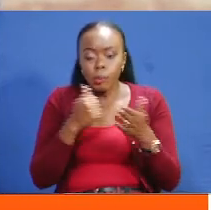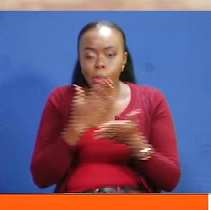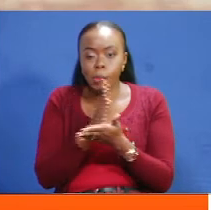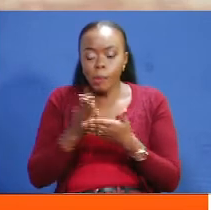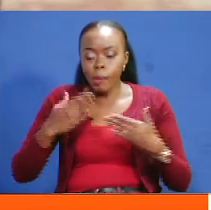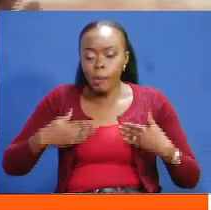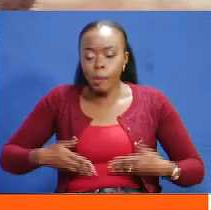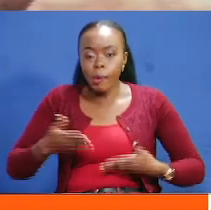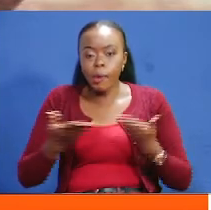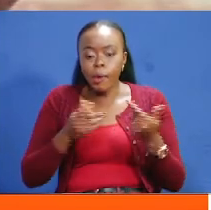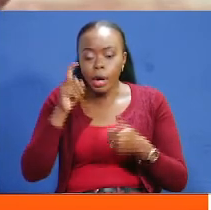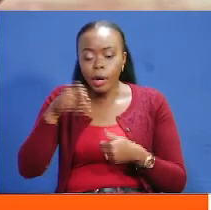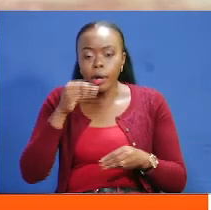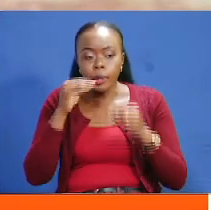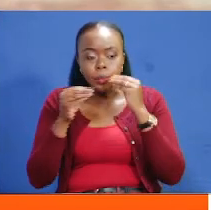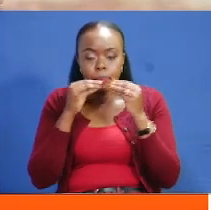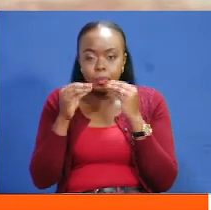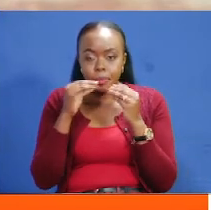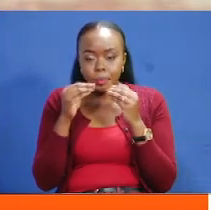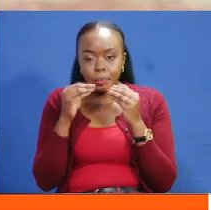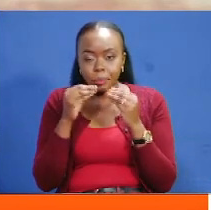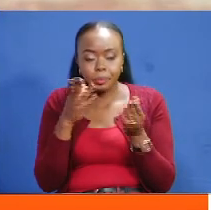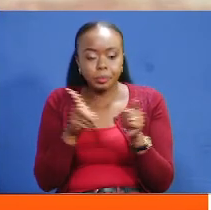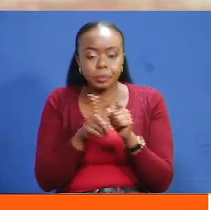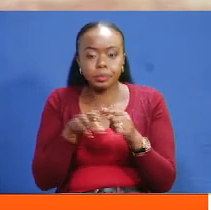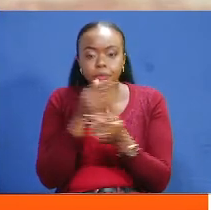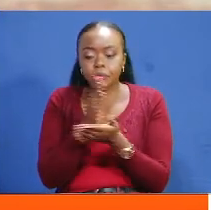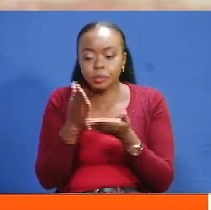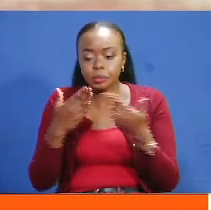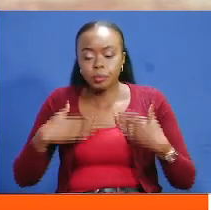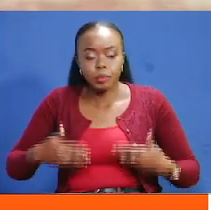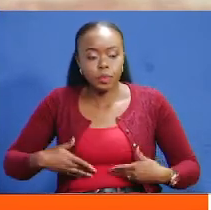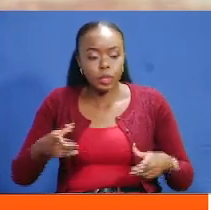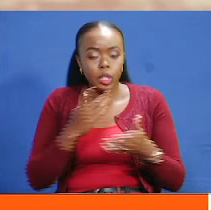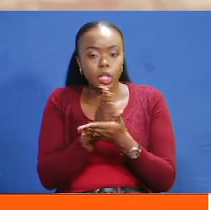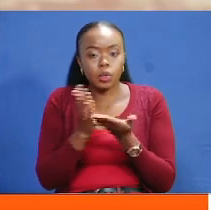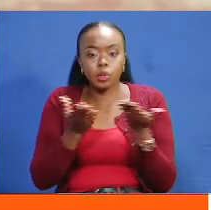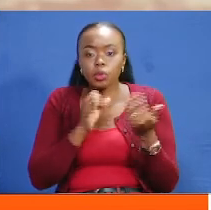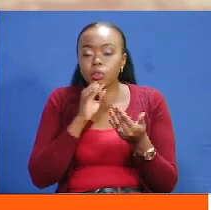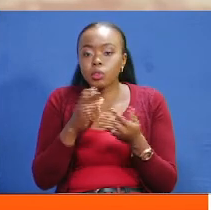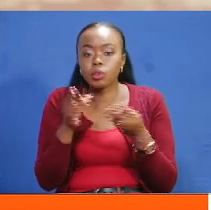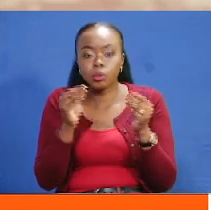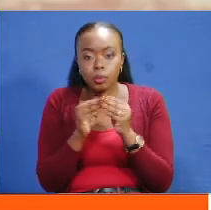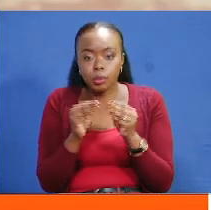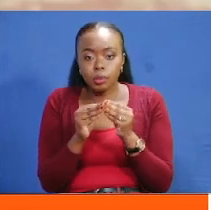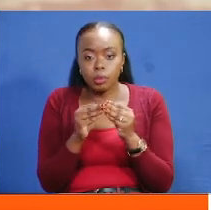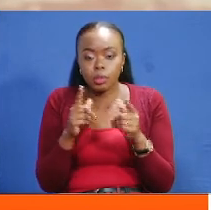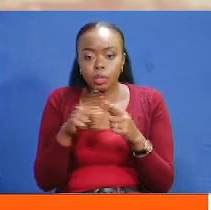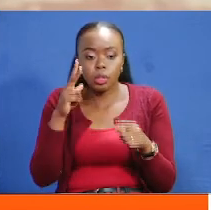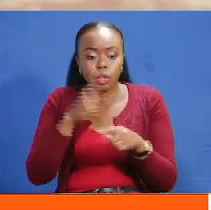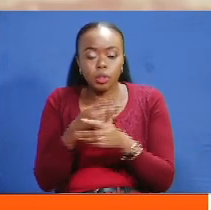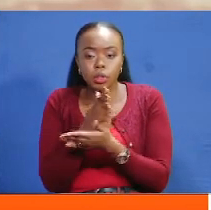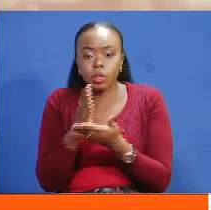somebody somewhere requires food and somebody somewhere is need to